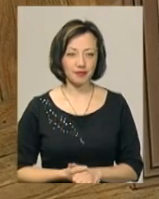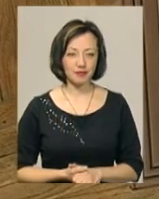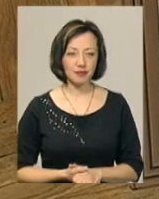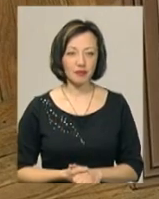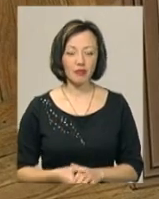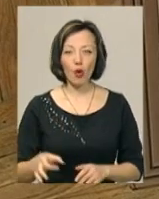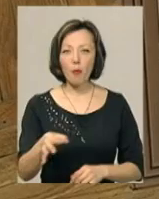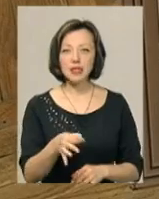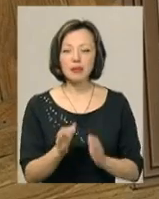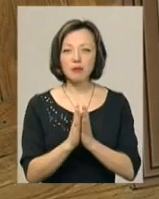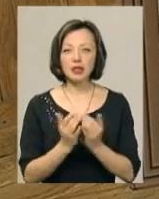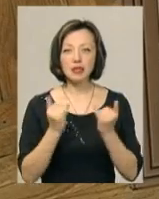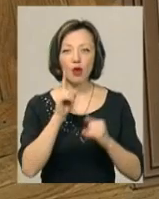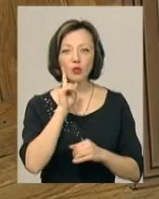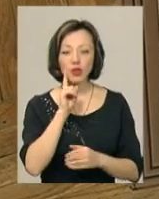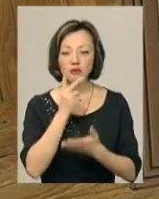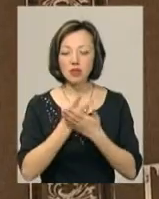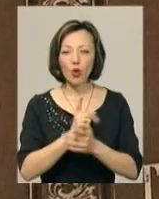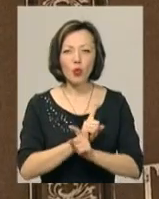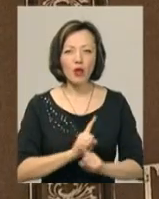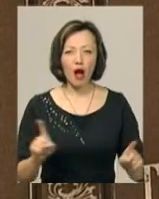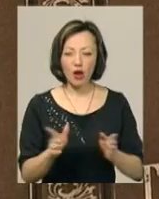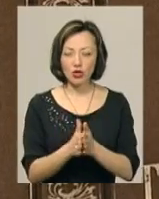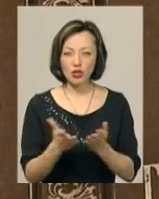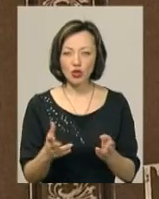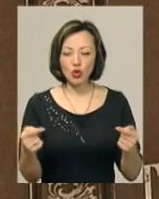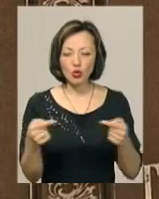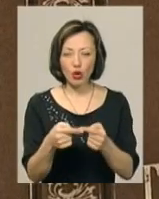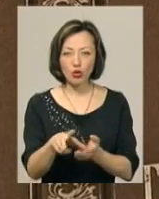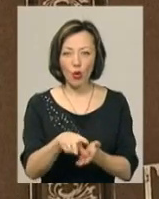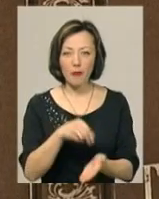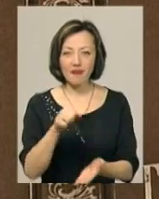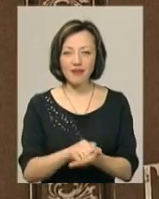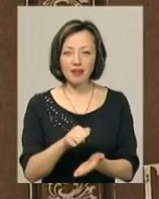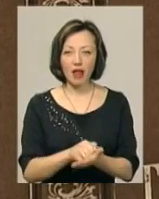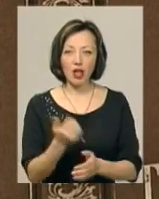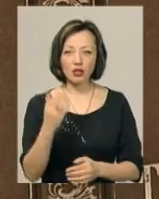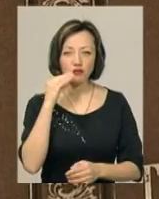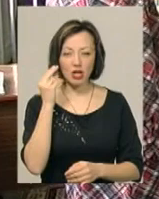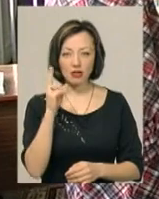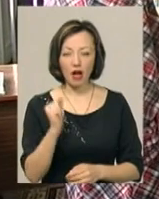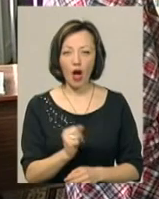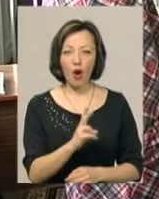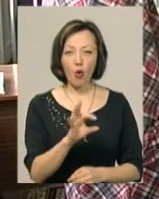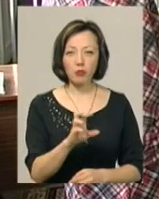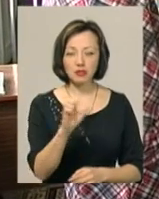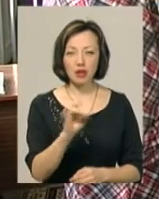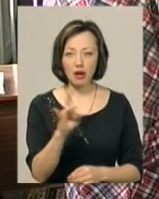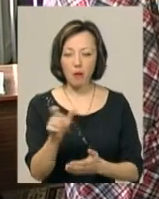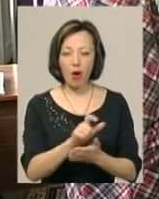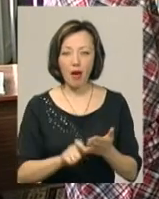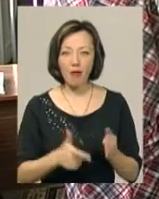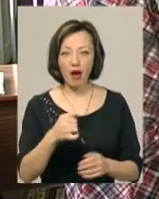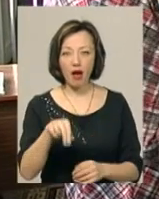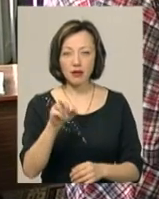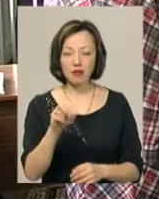В обласній бібліотеці для юнацтва представили унікальну книжку, точну копію видання Тараса Шевченка «Кобзар. Поема Гайдамаки». За відділом використання